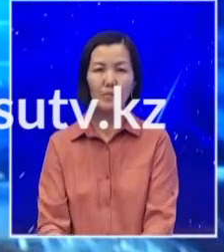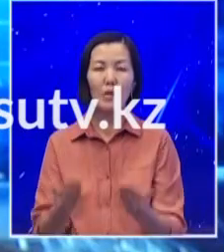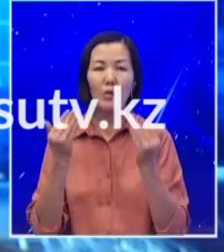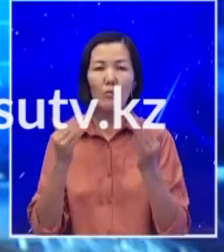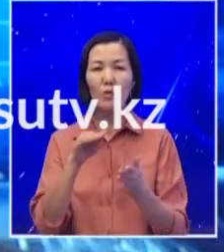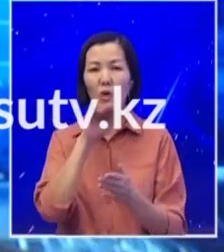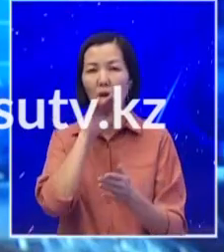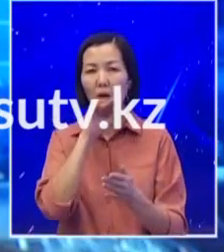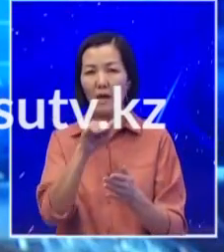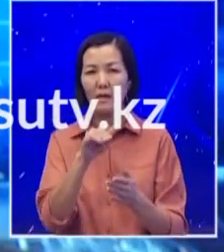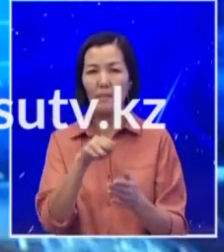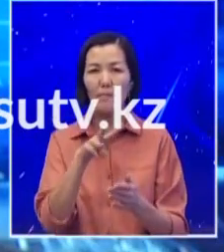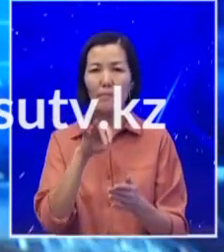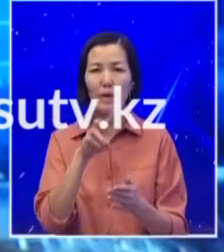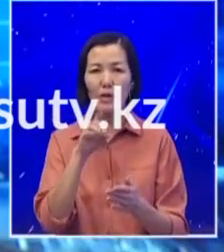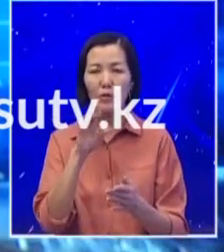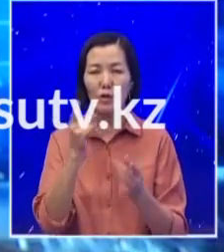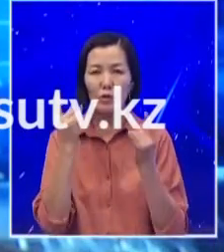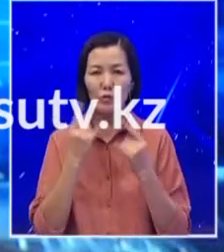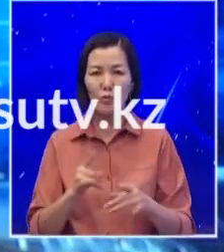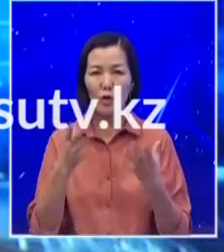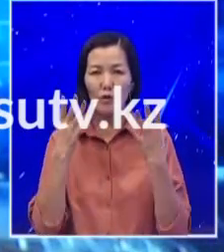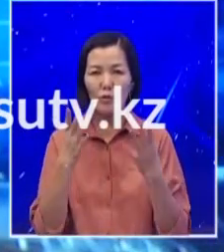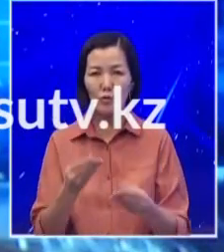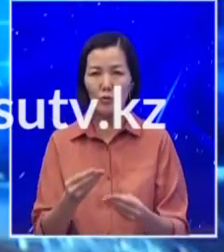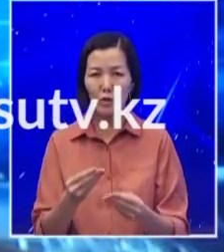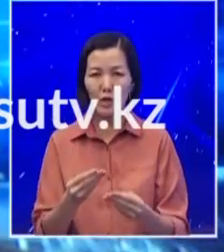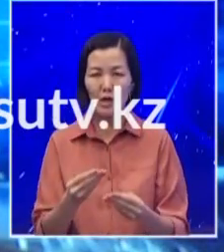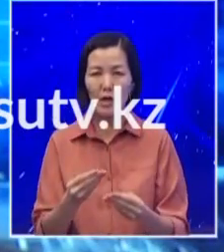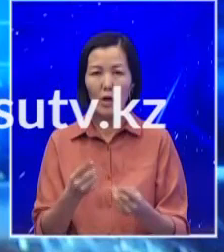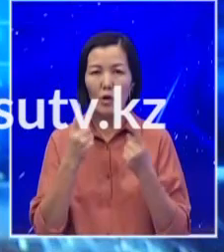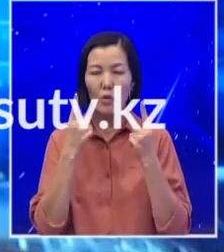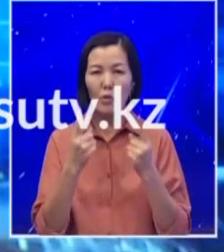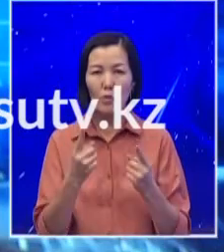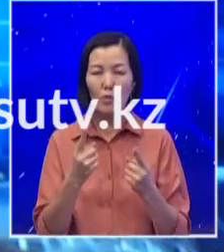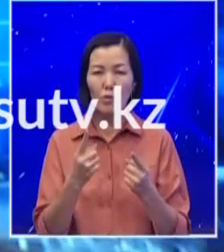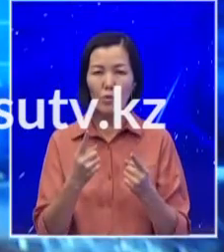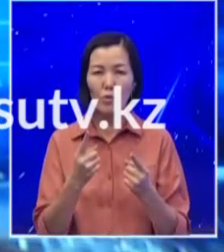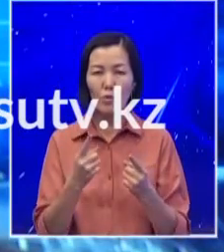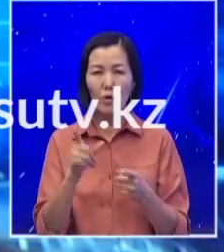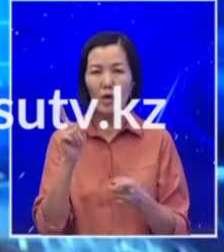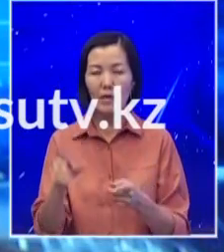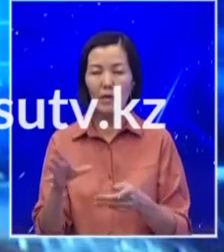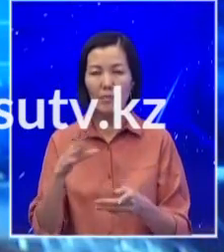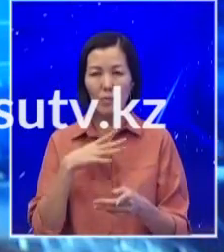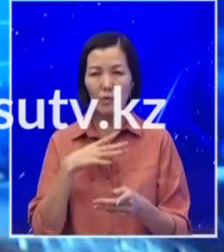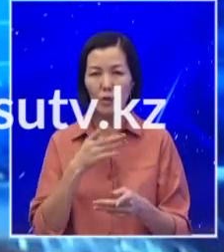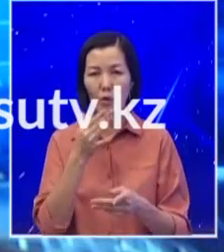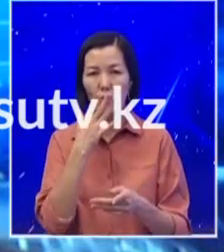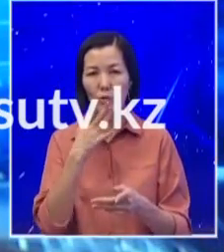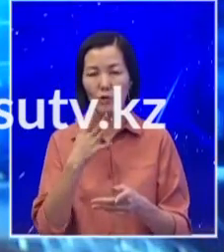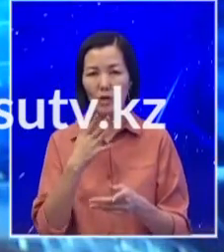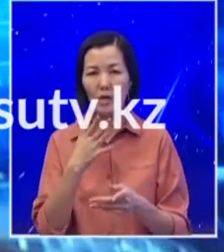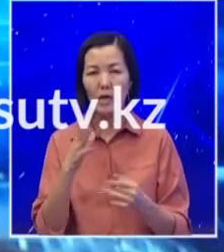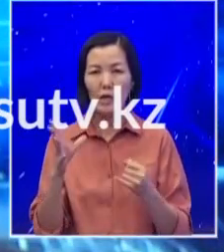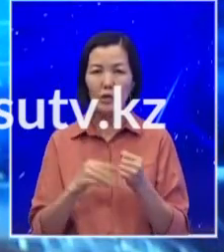Бүгін ғұлама ғалым Әлкей Марғұланның туған күні. Дана дара тұлғаның ұлтының ұлы болды. Ұлттық археология